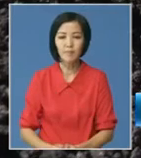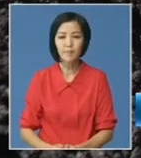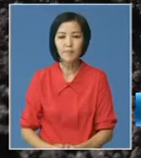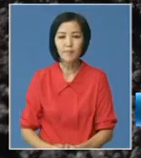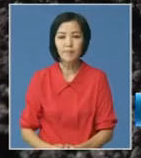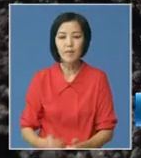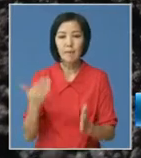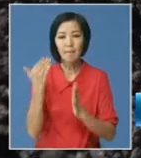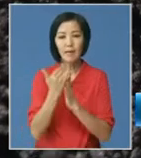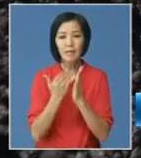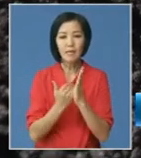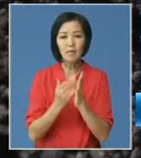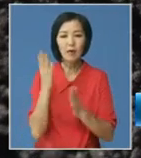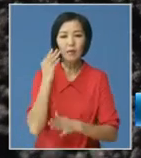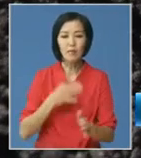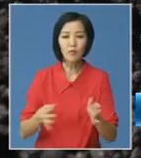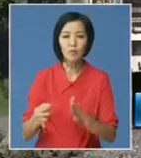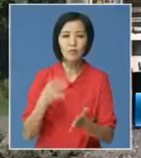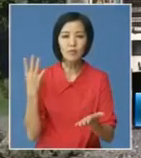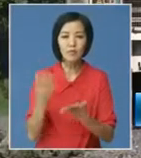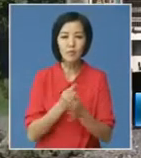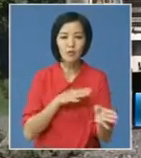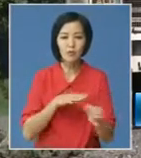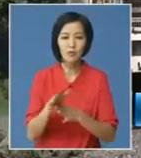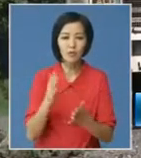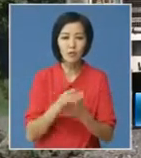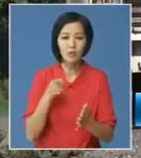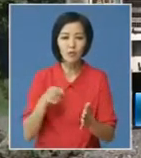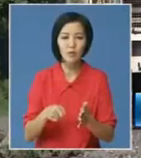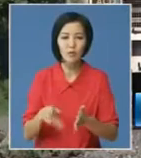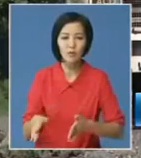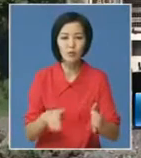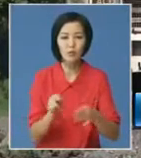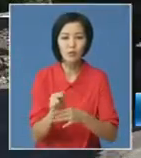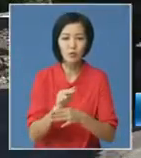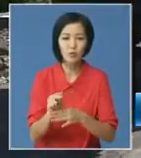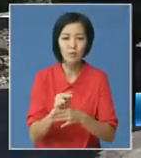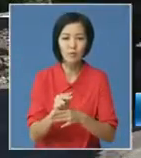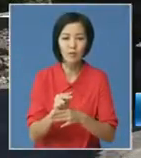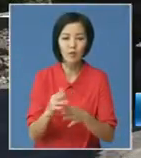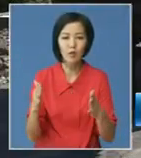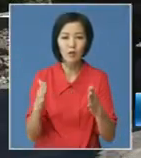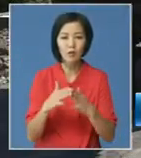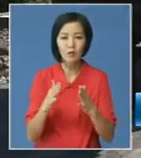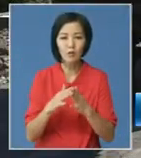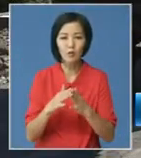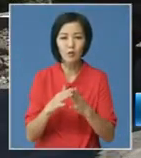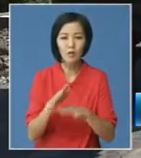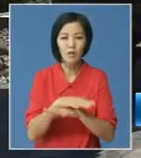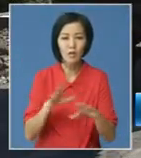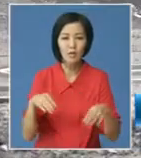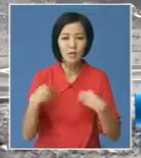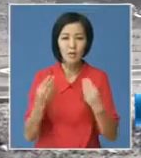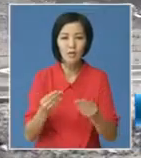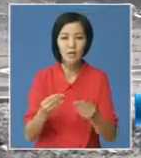Нұрлы жол бағдарламасы Алматы облысында сәтті жүзеге асып жатыр. Мың шақырымдай жол жөнделіп, бірқатар тұрғын үй халық игілігіне берілді. Бұдан бөлек